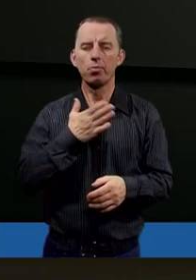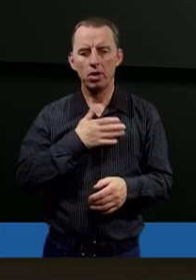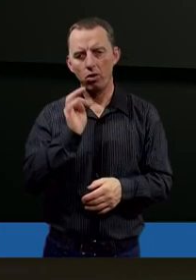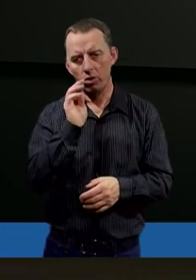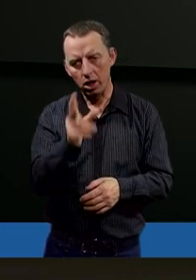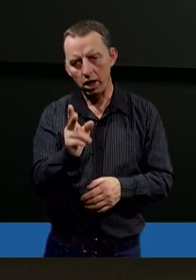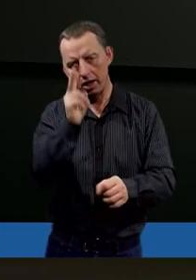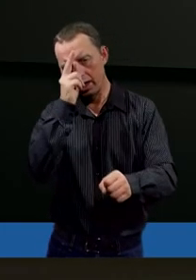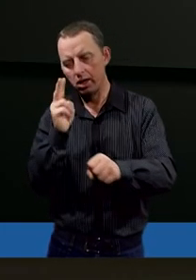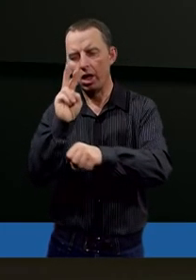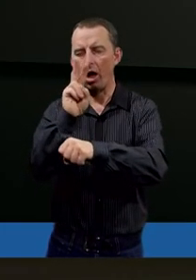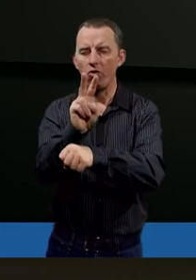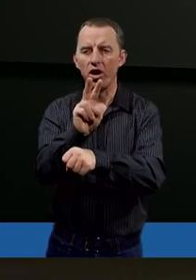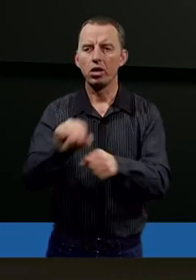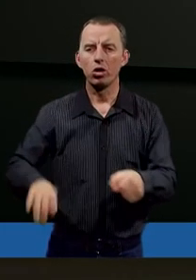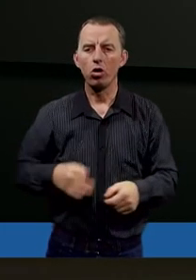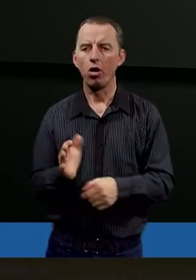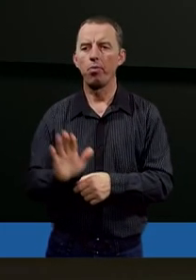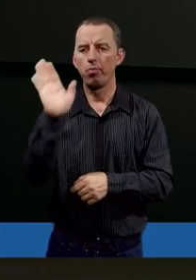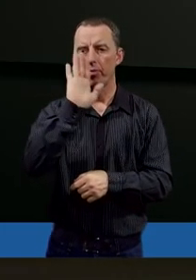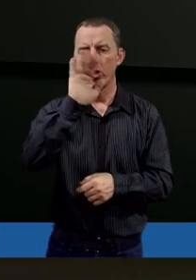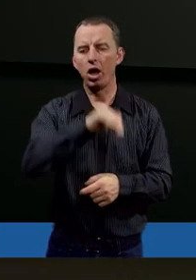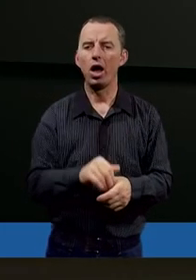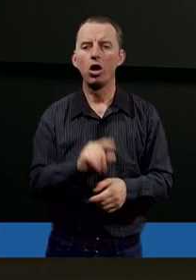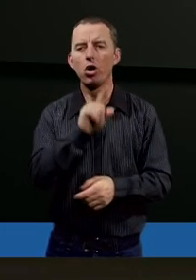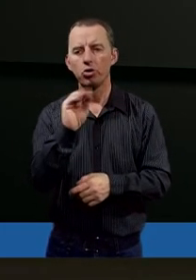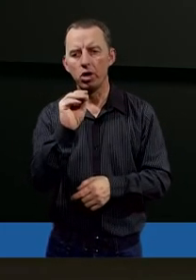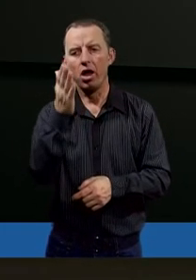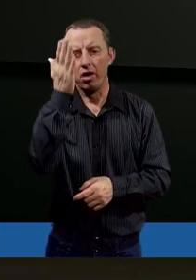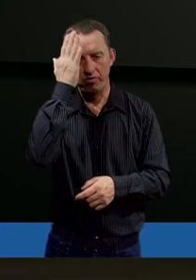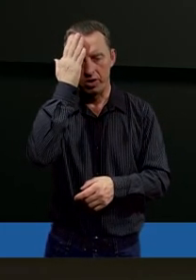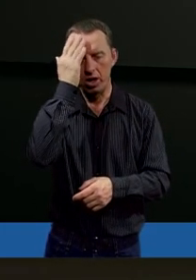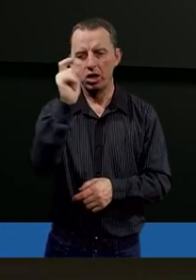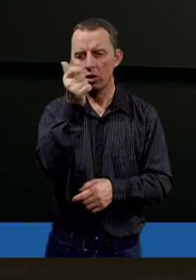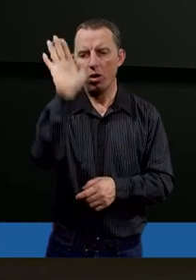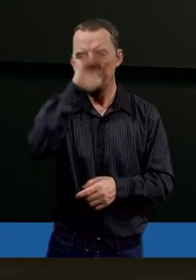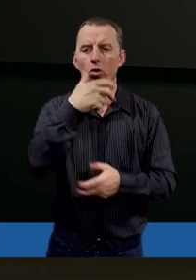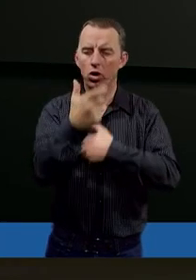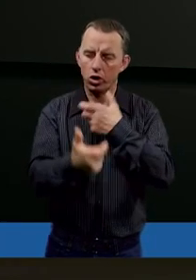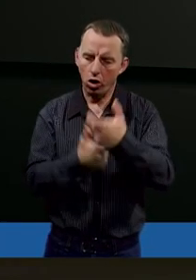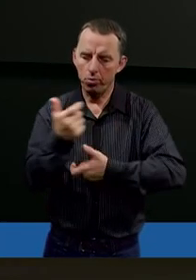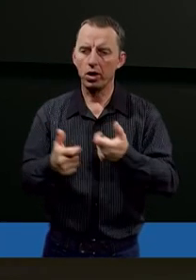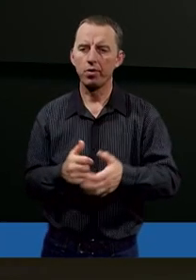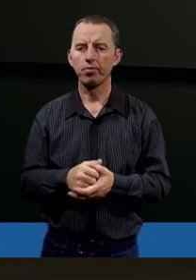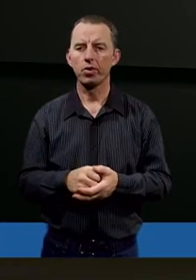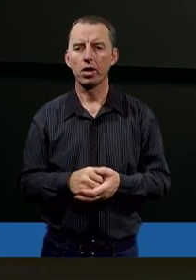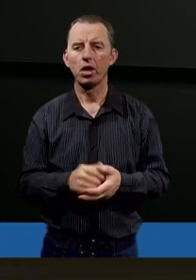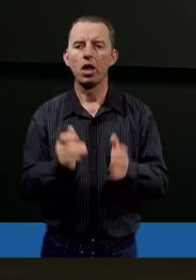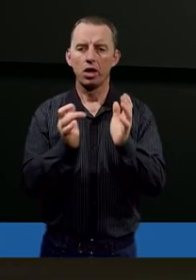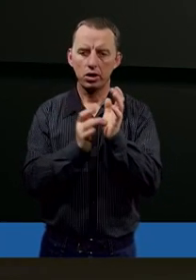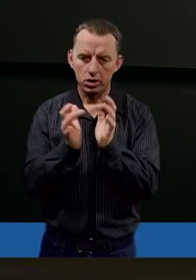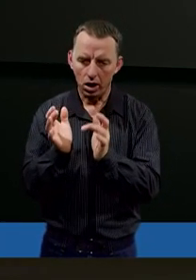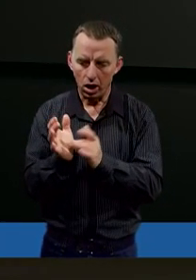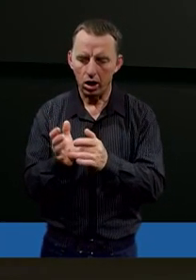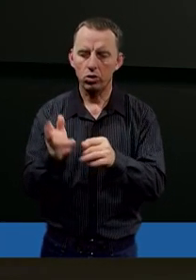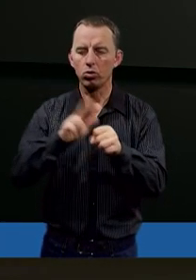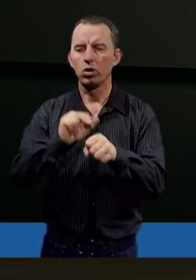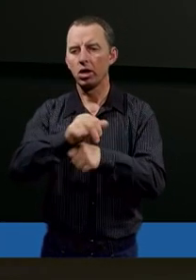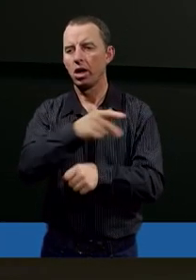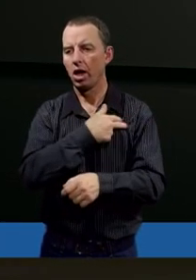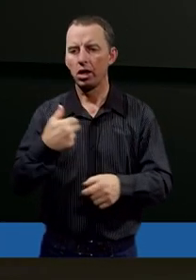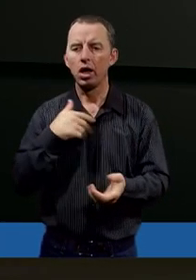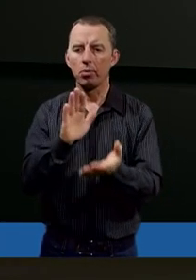takie zaufanie do Pana, że On wie, co robi. Pan Jezus, który jest dla nas